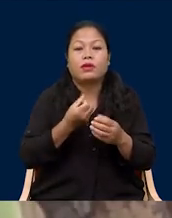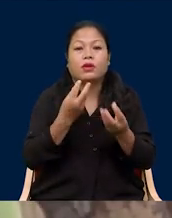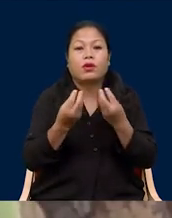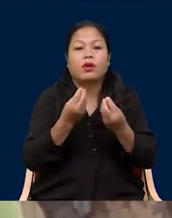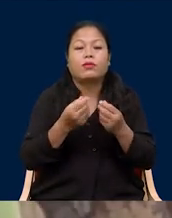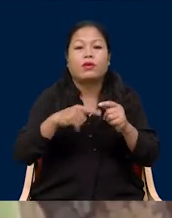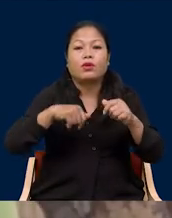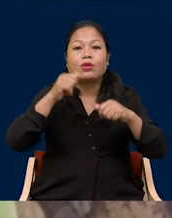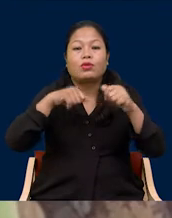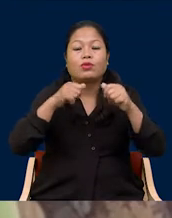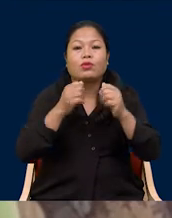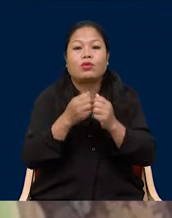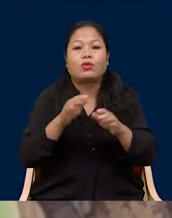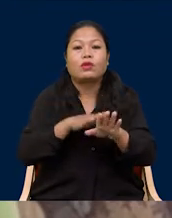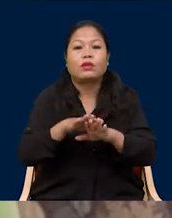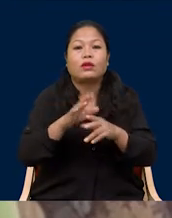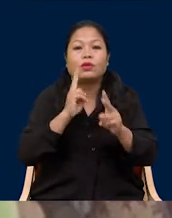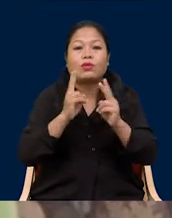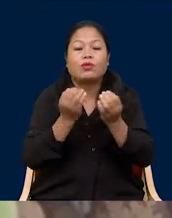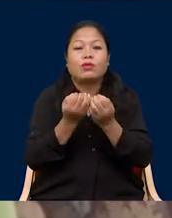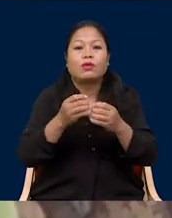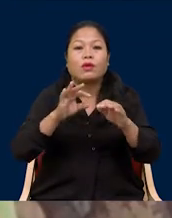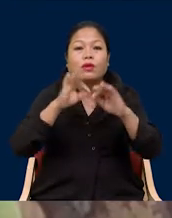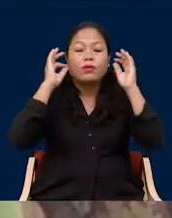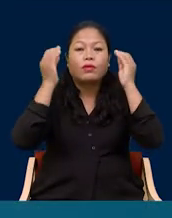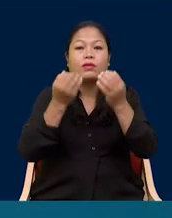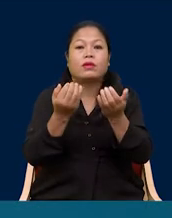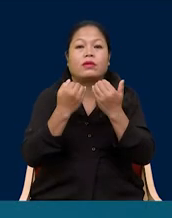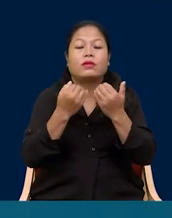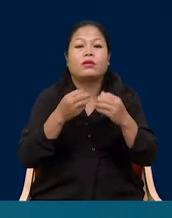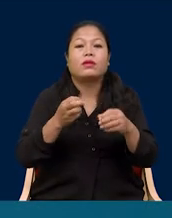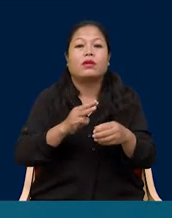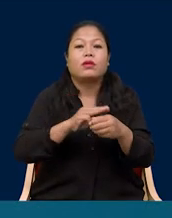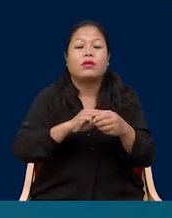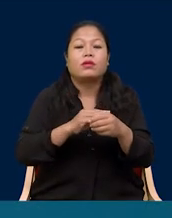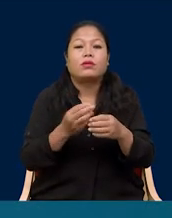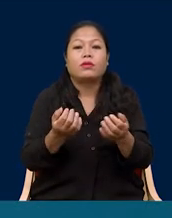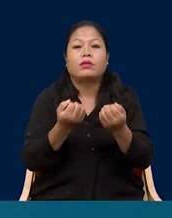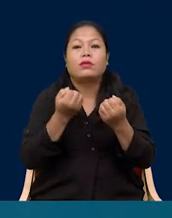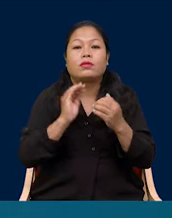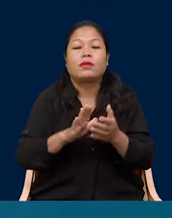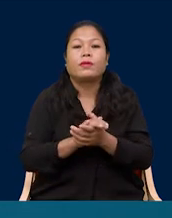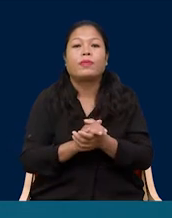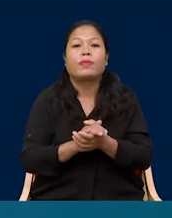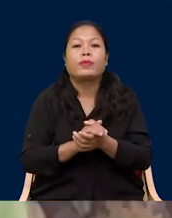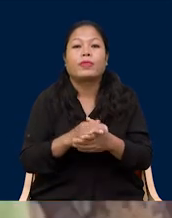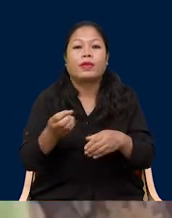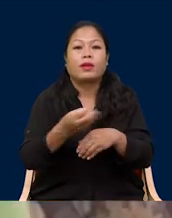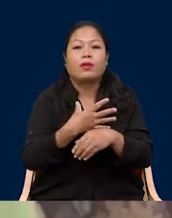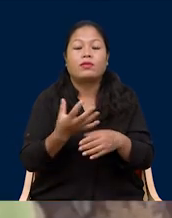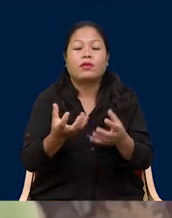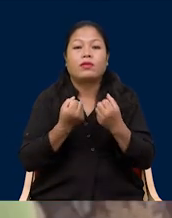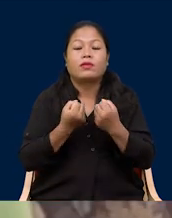चाहिँ एकदमै कम छ, जुन चाहिँ सायद धेरै कुरामा चाहिँ विश्वले पनि सिक्ने अवसर चाहिँ छ हाम्रो जीवनशैलीबाट, नेपालको